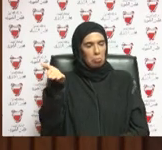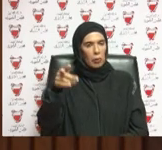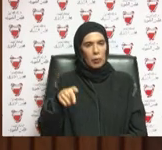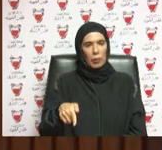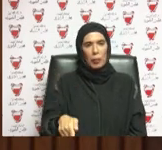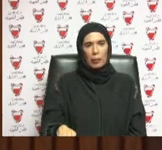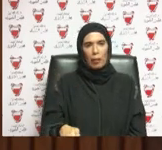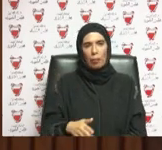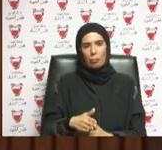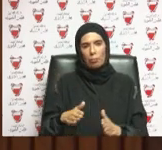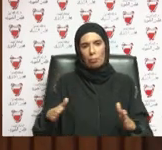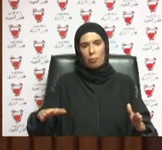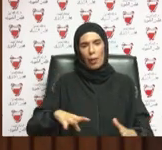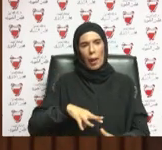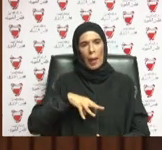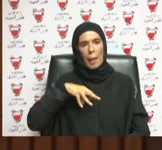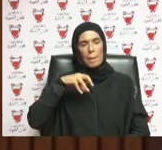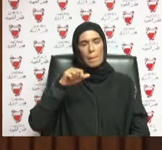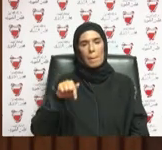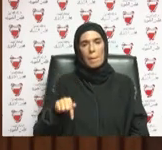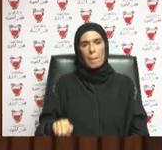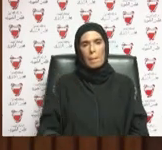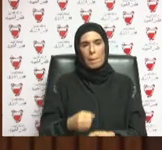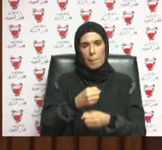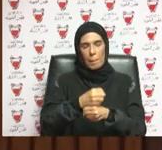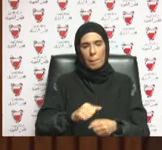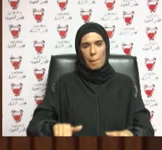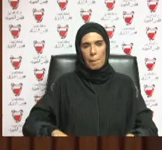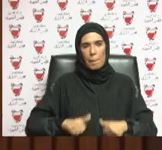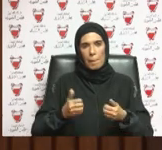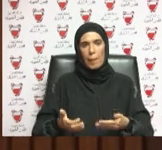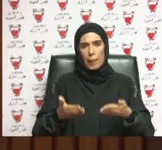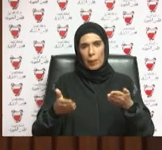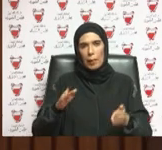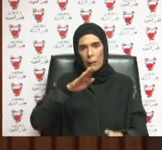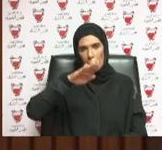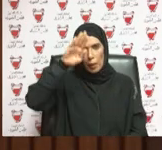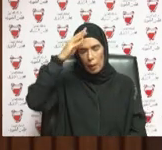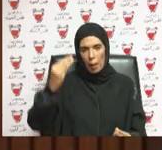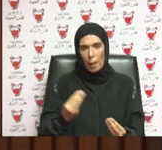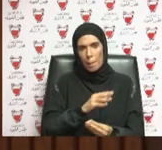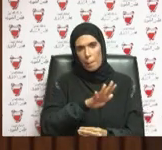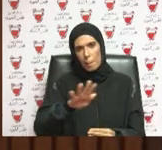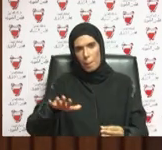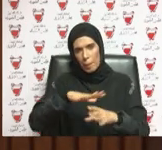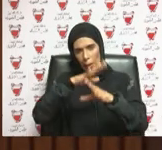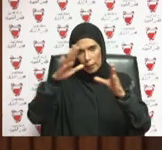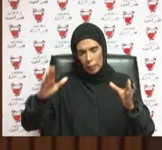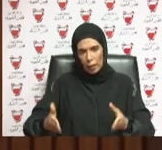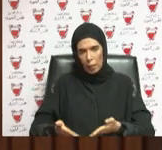ونفسا عظيمة، رجل دولة كرس حياته في خدمة مليكه وشعبه وأمته وخدمة